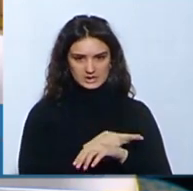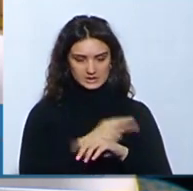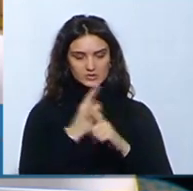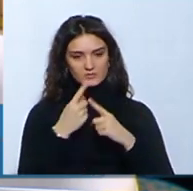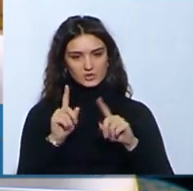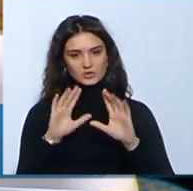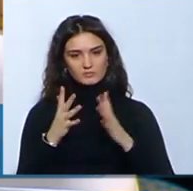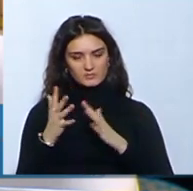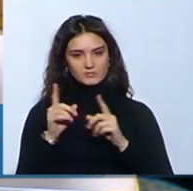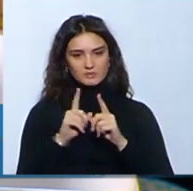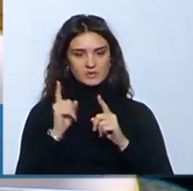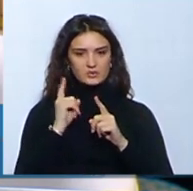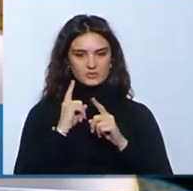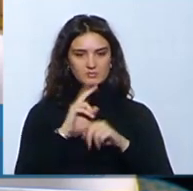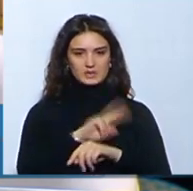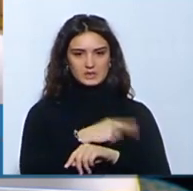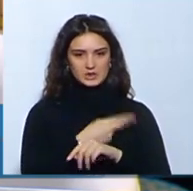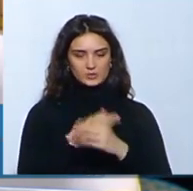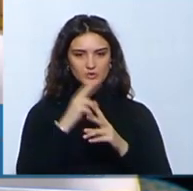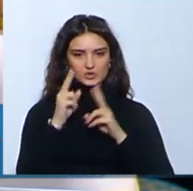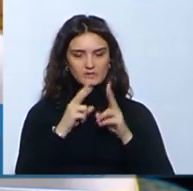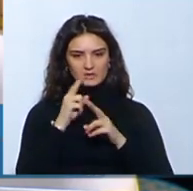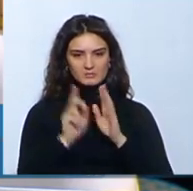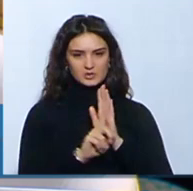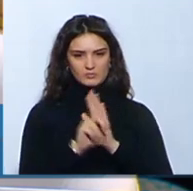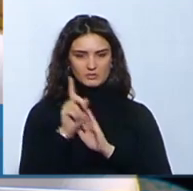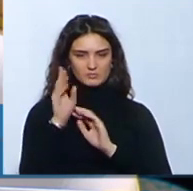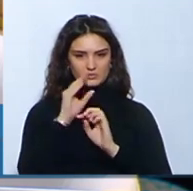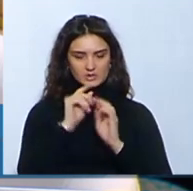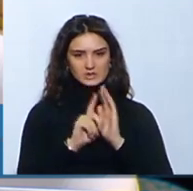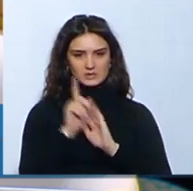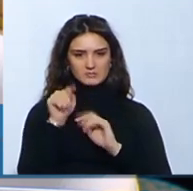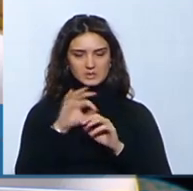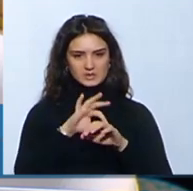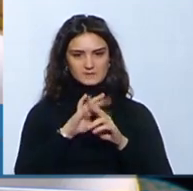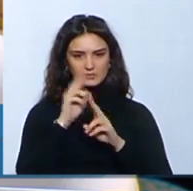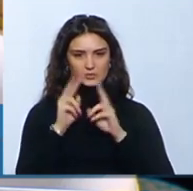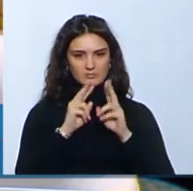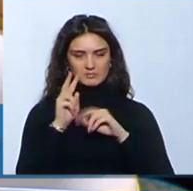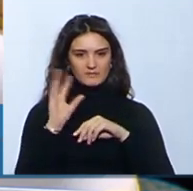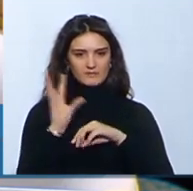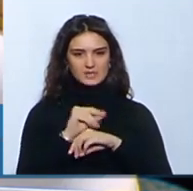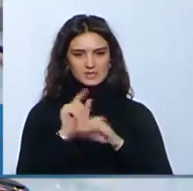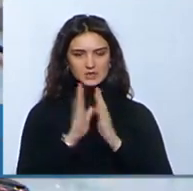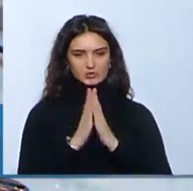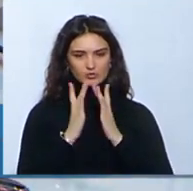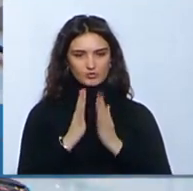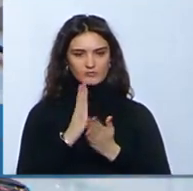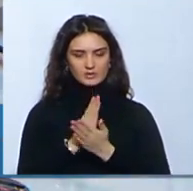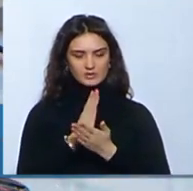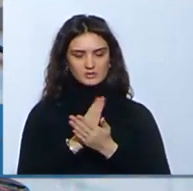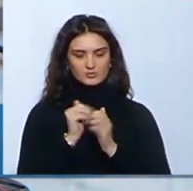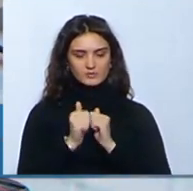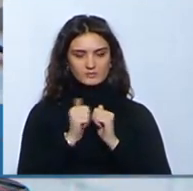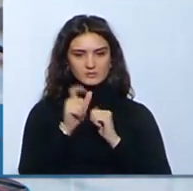სხვა შემთხვევებში მაინც ელოდებიან კლინიკური ჩივილების ჩამოყალიბებას. როგორც კი იწყება ეს სიმპტომები, ყველაზე ისეთი თხოვნა არის